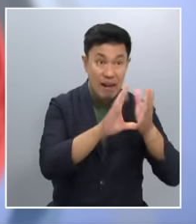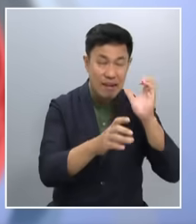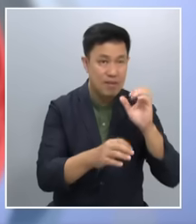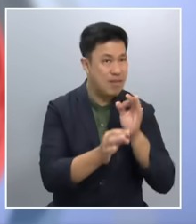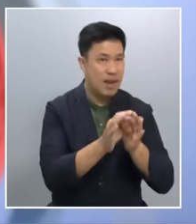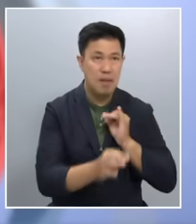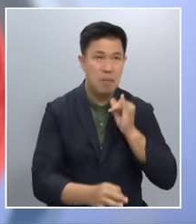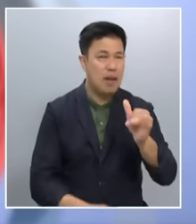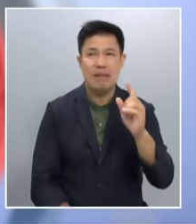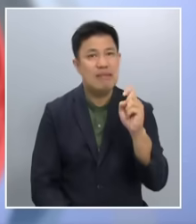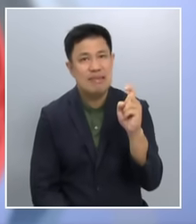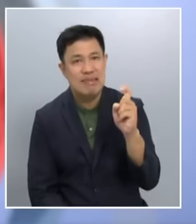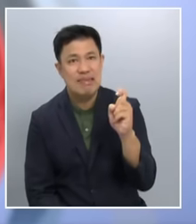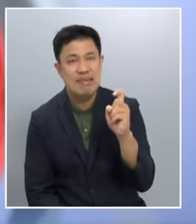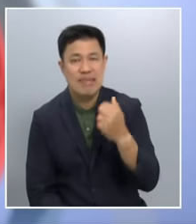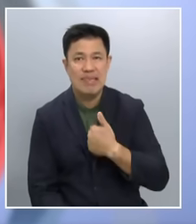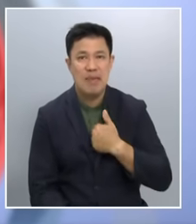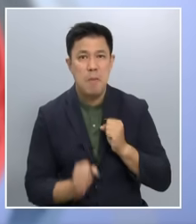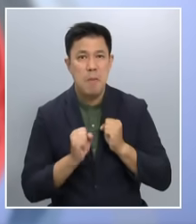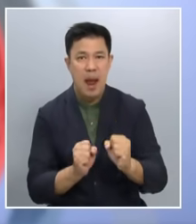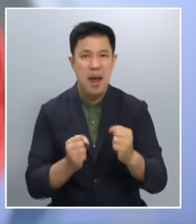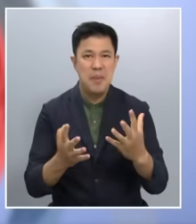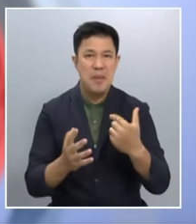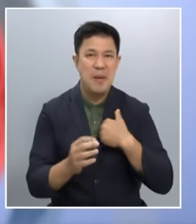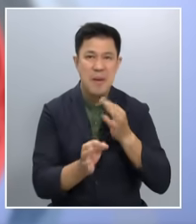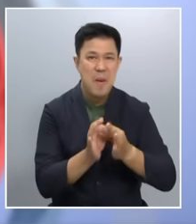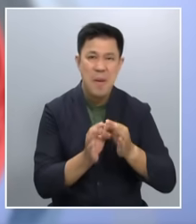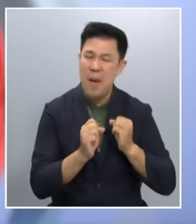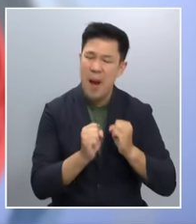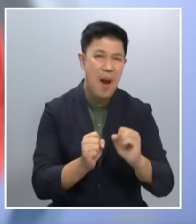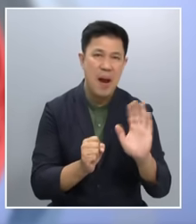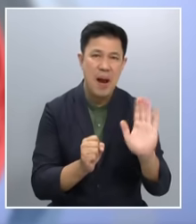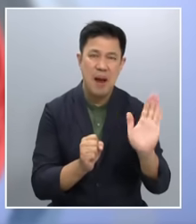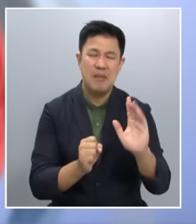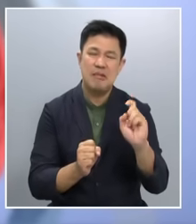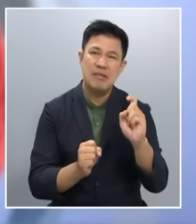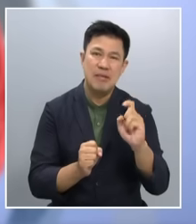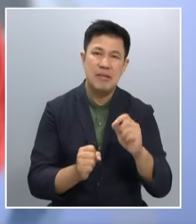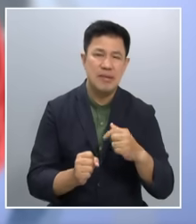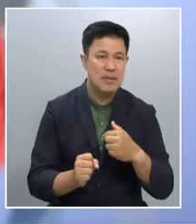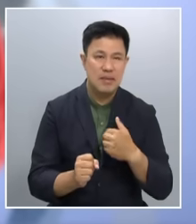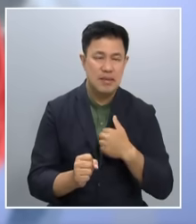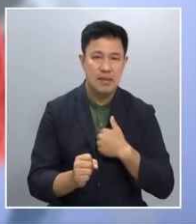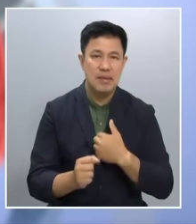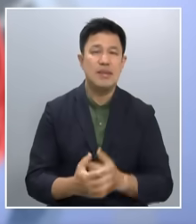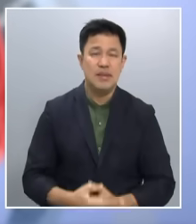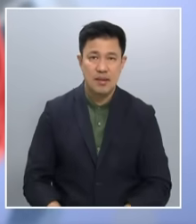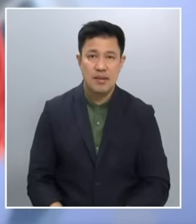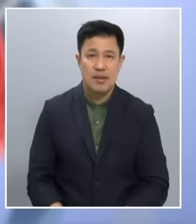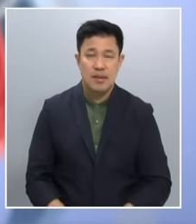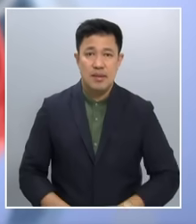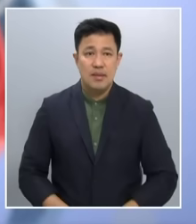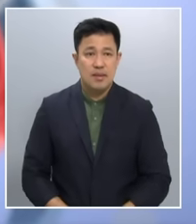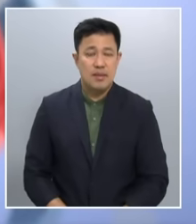พี่ยังไม่กล้าเลยอ่ะเออคือตอนนี้แบบว่าพี่แบบพี่แม่งขนลุกมากเลยตอนเนี้ย ไม่แบบตอนนี้เดี๋ย